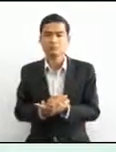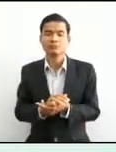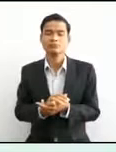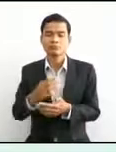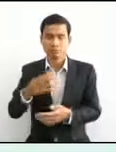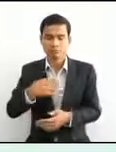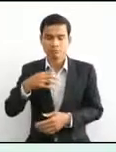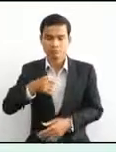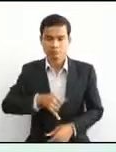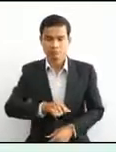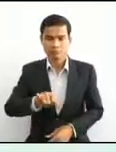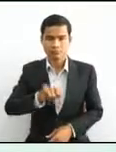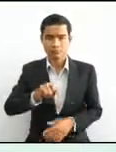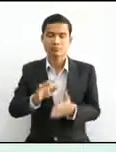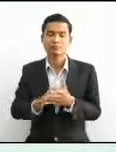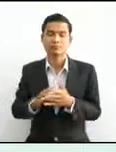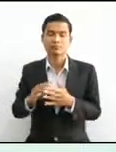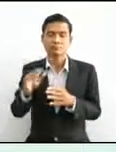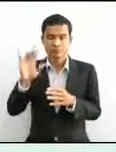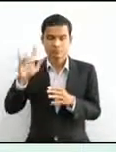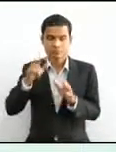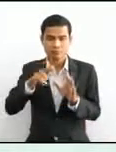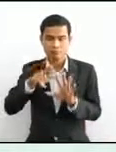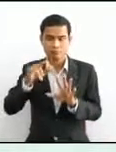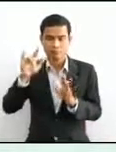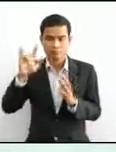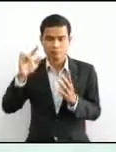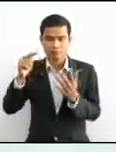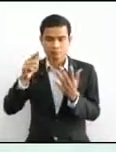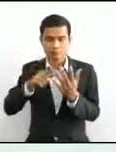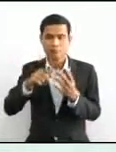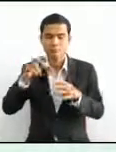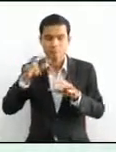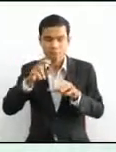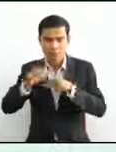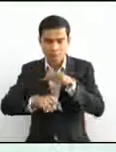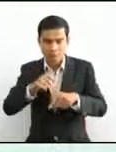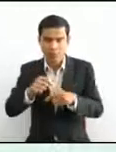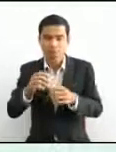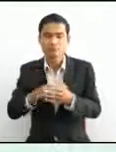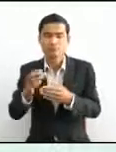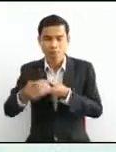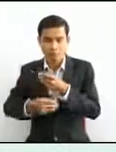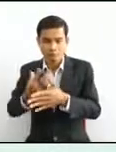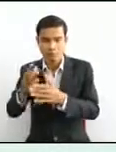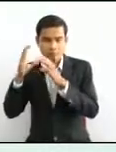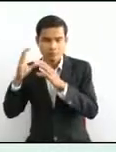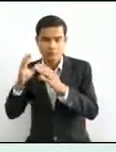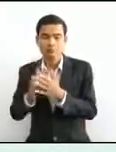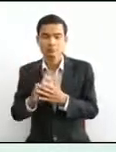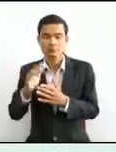Cháu bóng chí con đập đồn lụa. Bóng